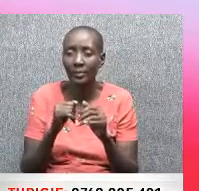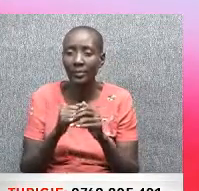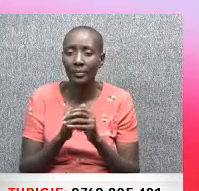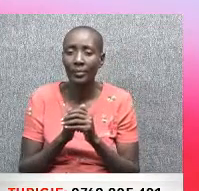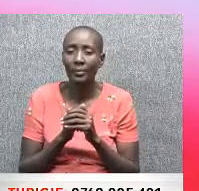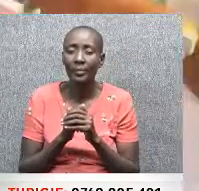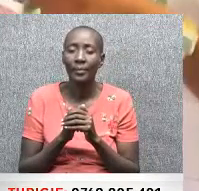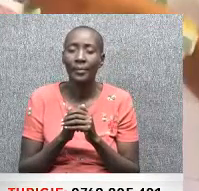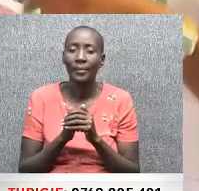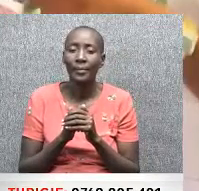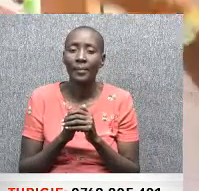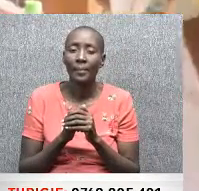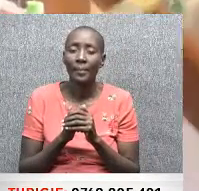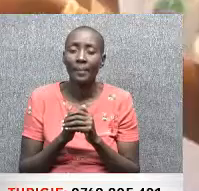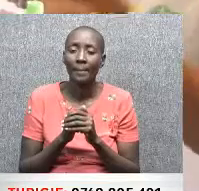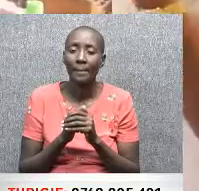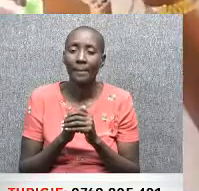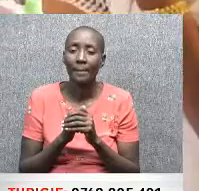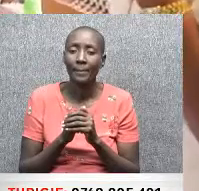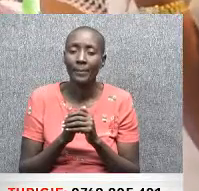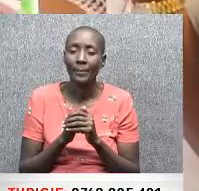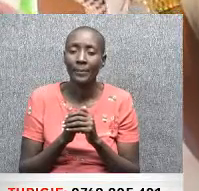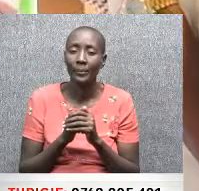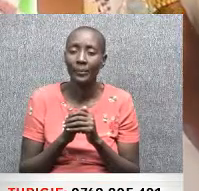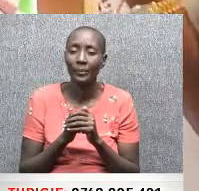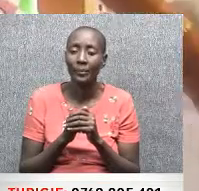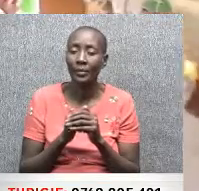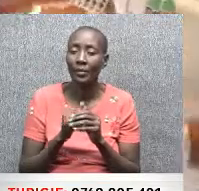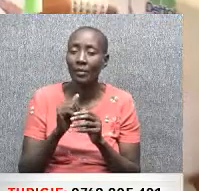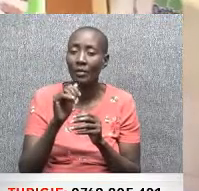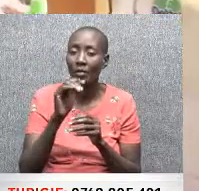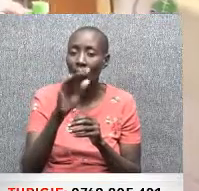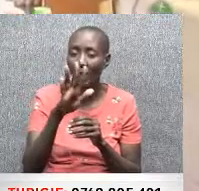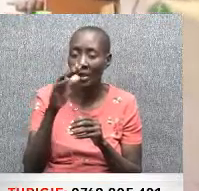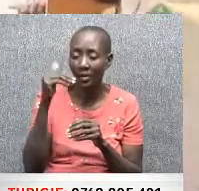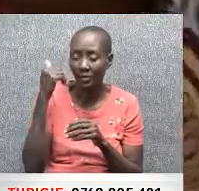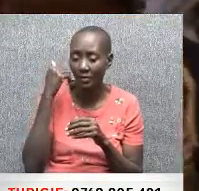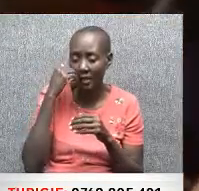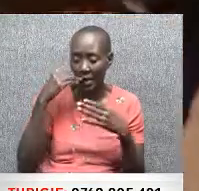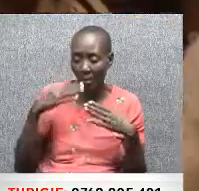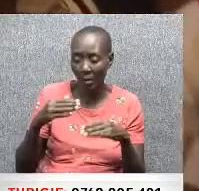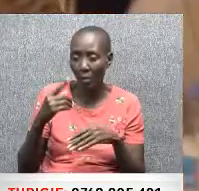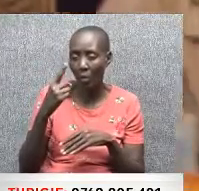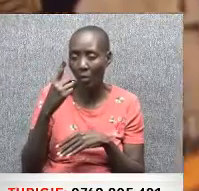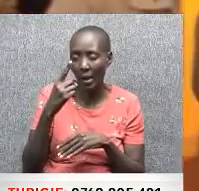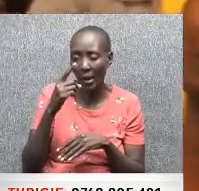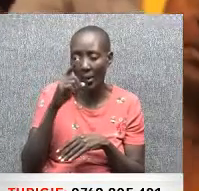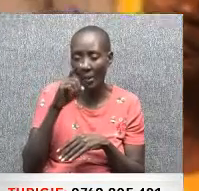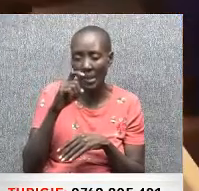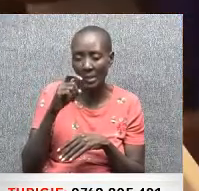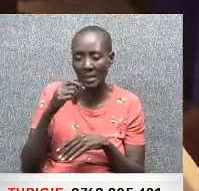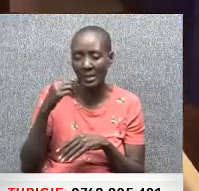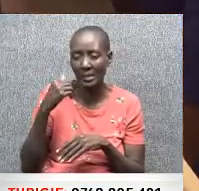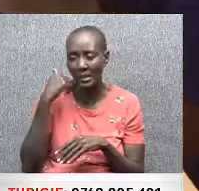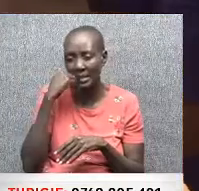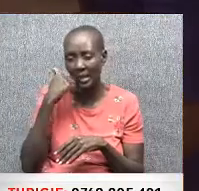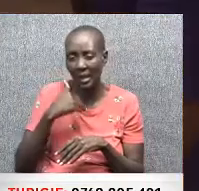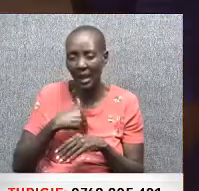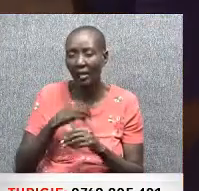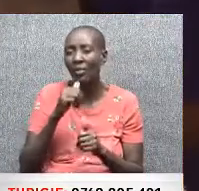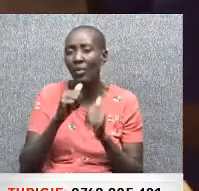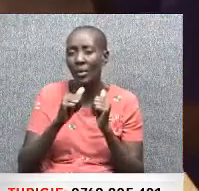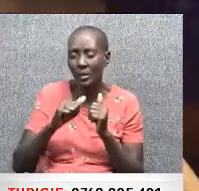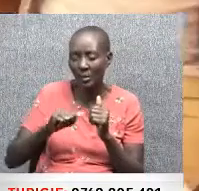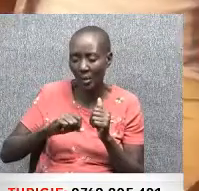anatuarifu. Mmoja kati ya wagonjwa watano wanaohudumiwa hospitalini huwa wana magonjwa ya kuendesha. Hii ni kulingana na shirika la Rekit